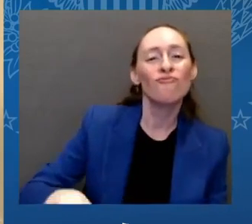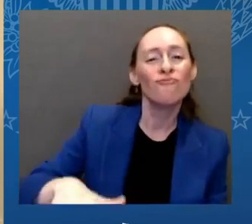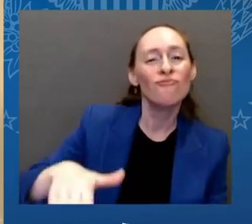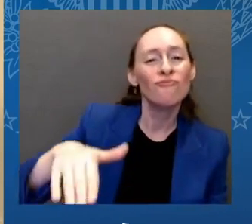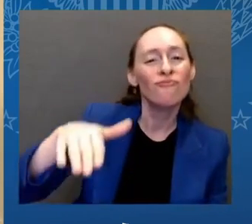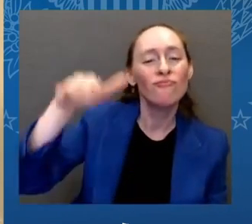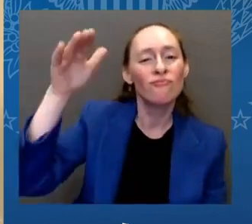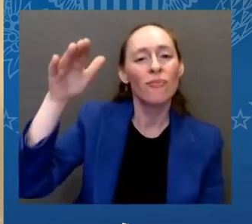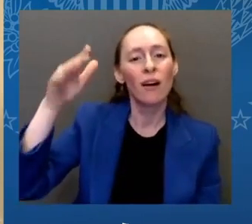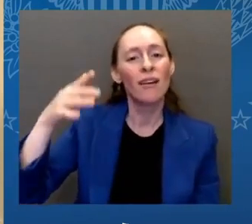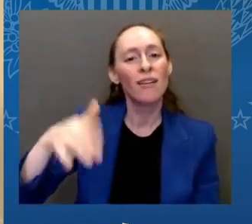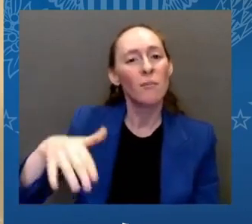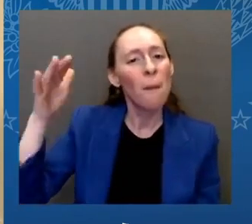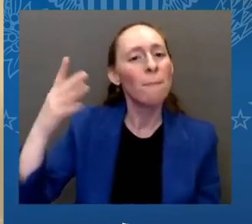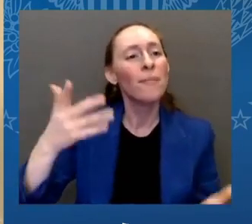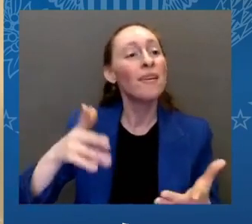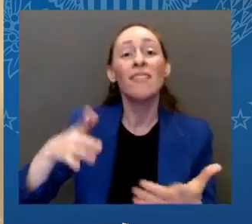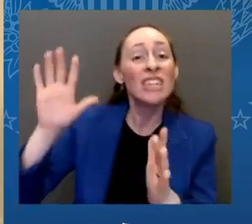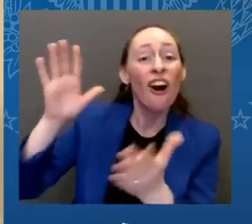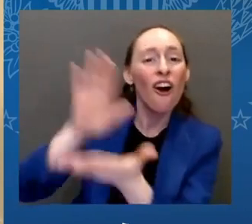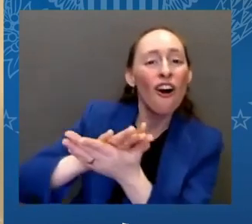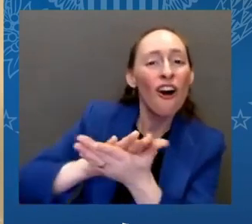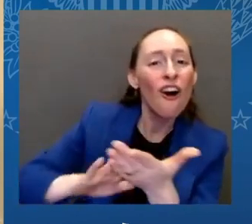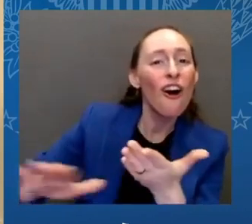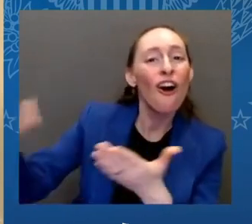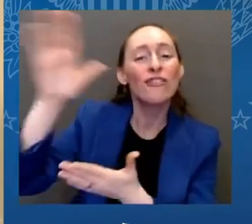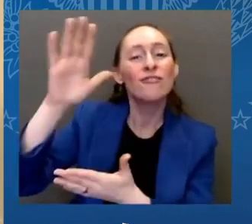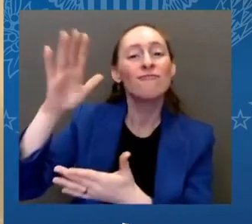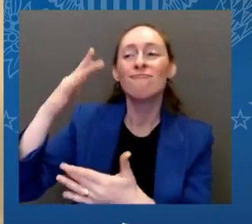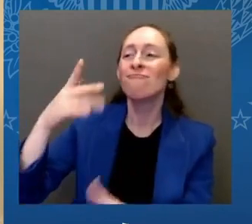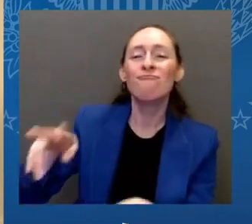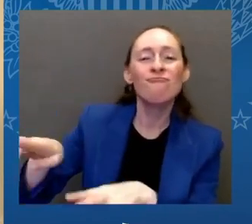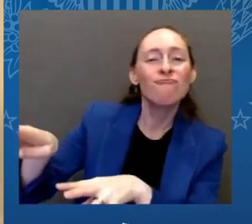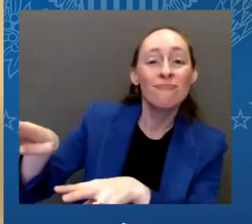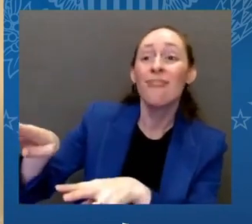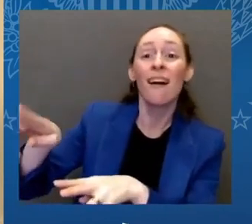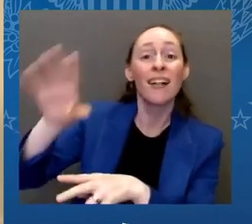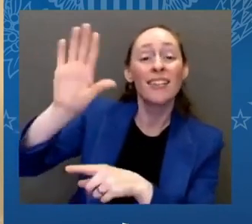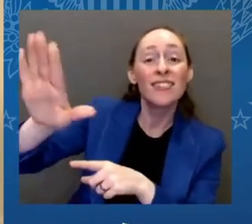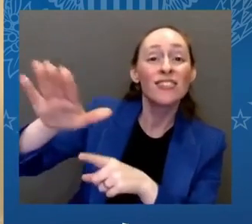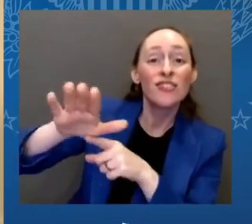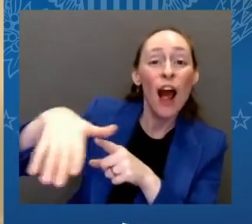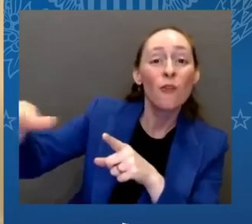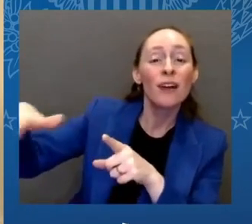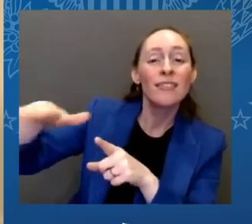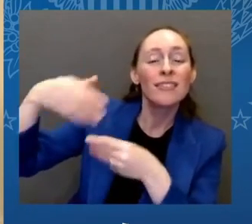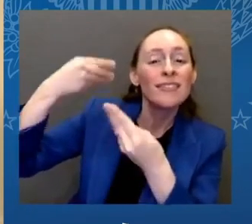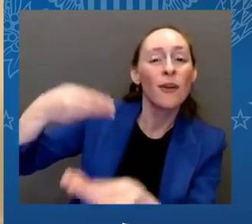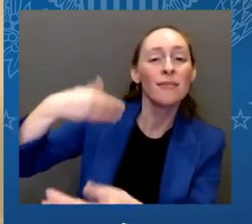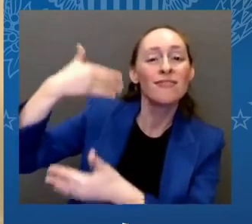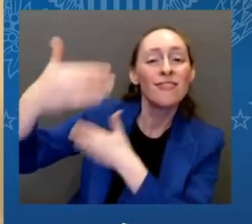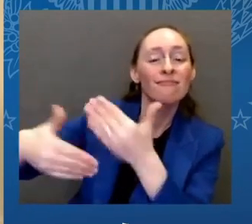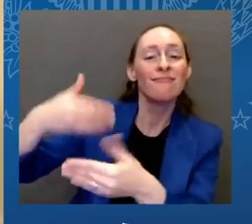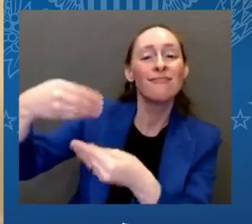пішли до університетів і побачили своїх власних дітей. Я думаю, що це найкраще, що я можу